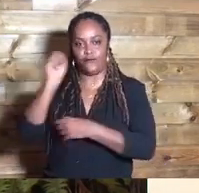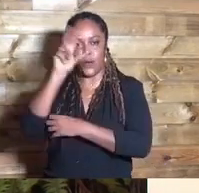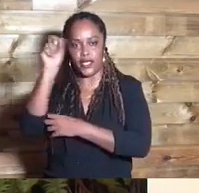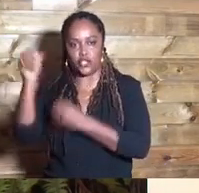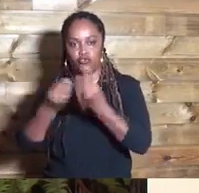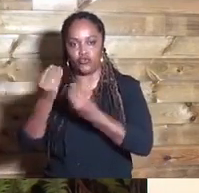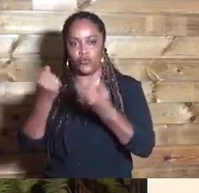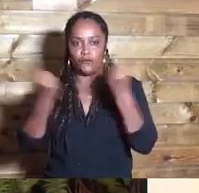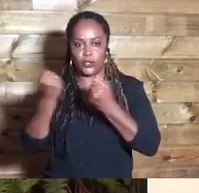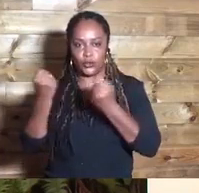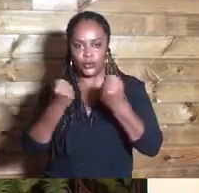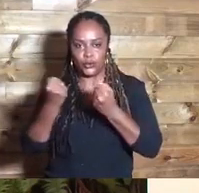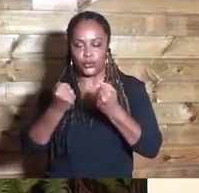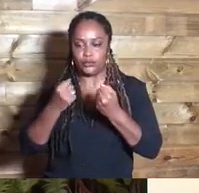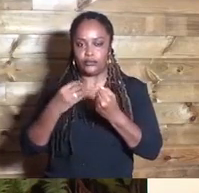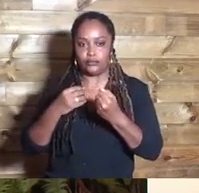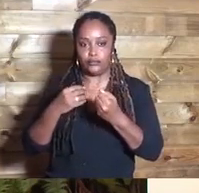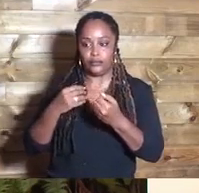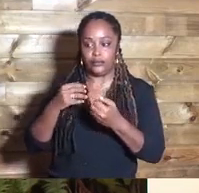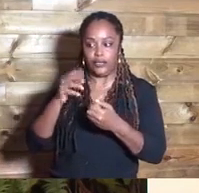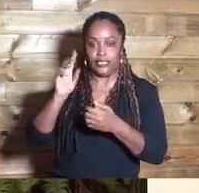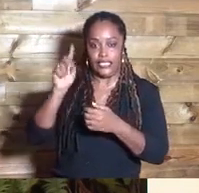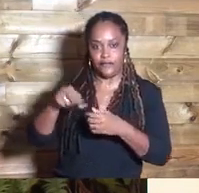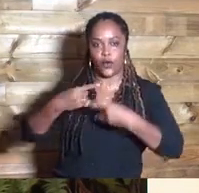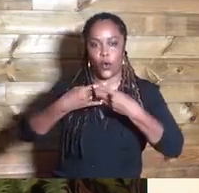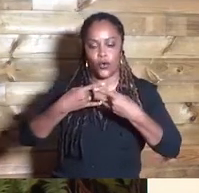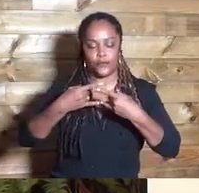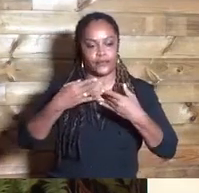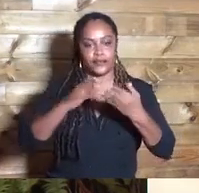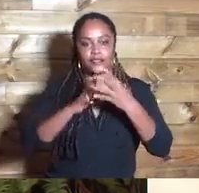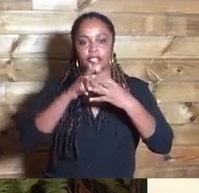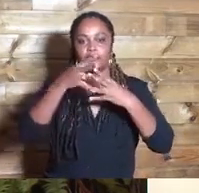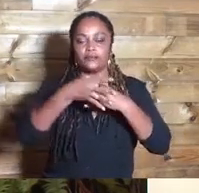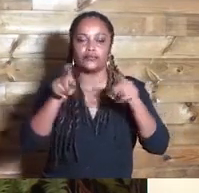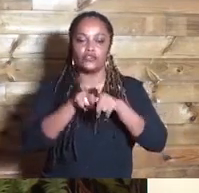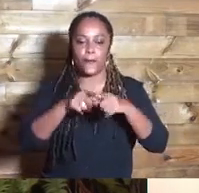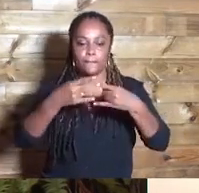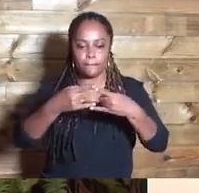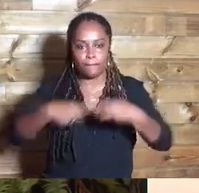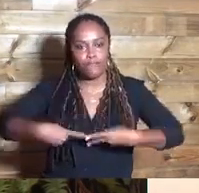tout le monde bien savent, pourquoi nous avons utilisé l'argent pour payer les billets, pour voyer les gens pas savent qui